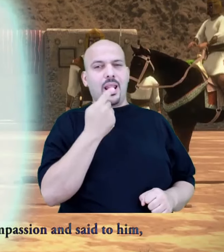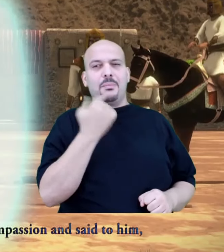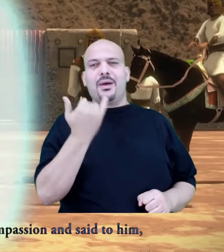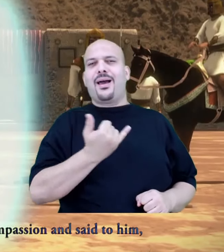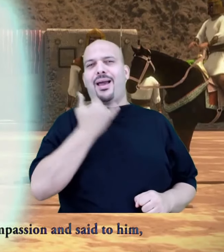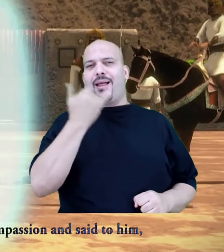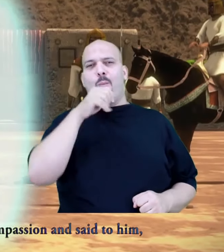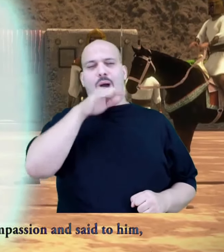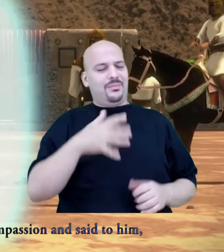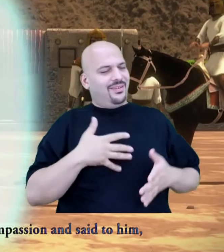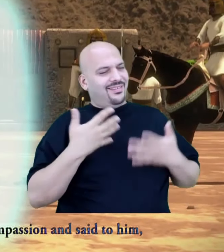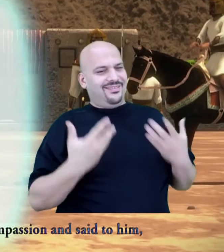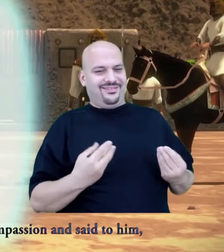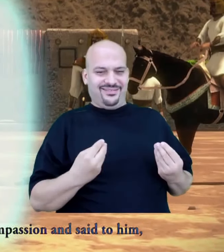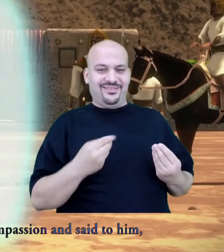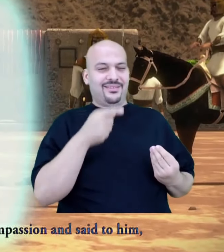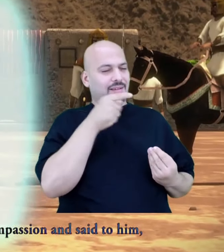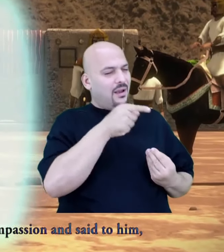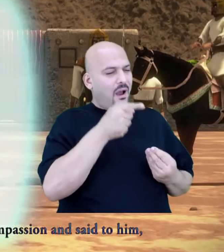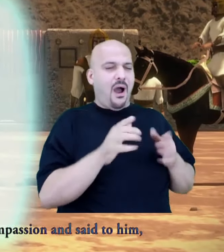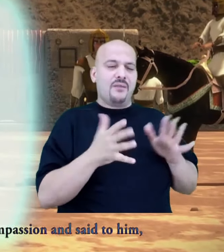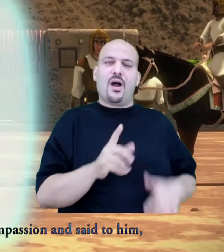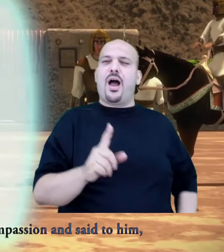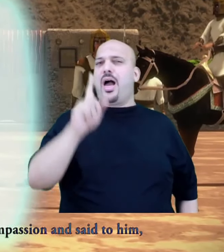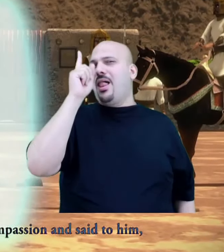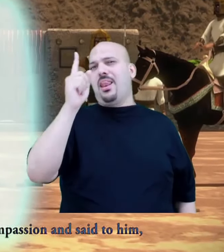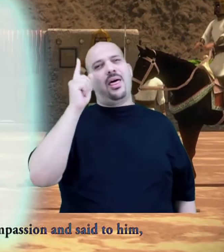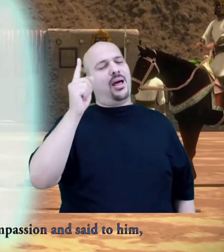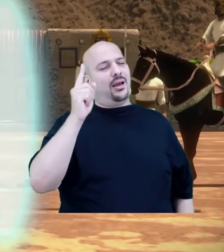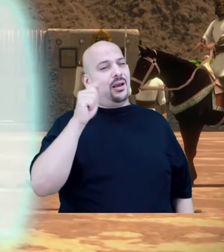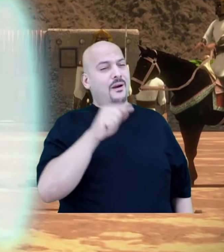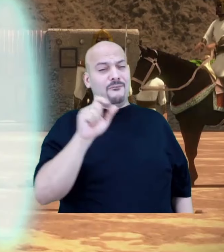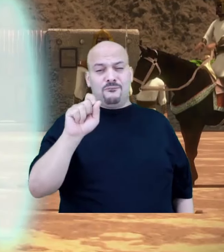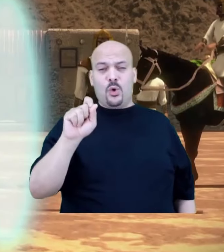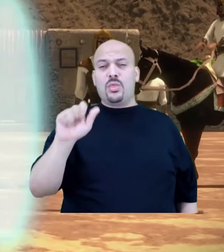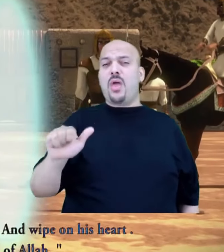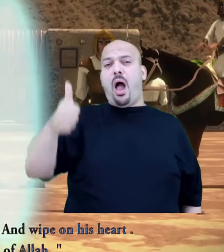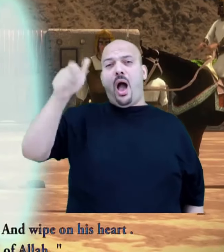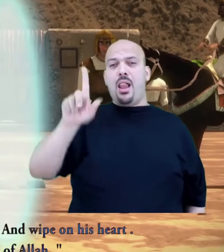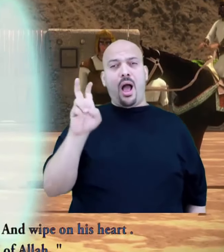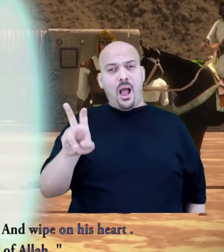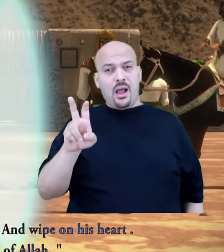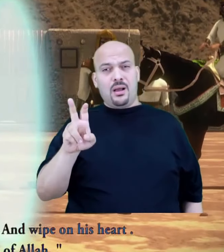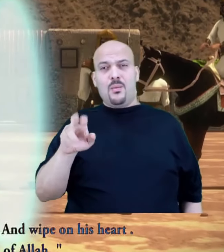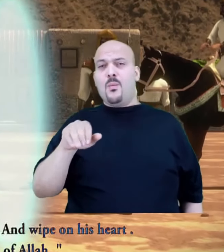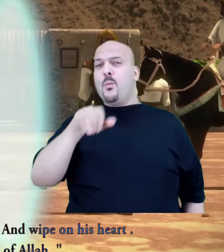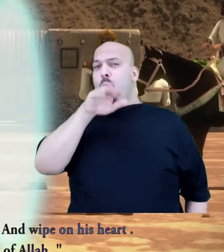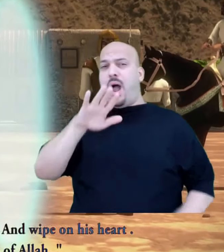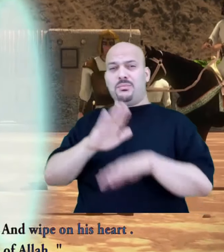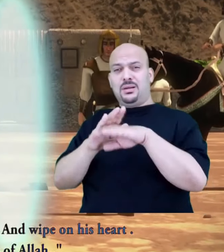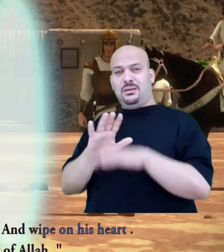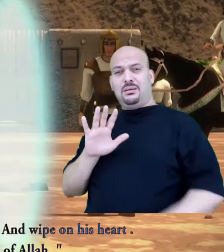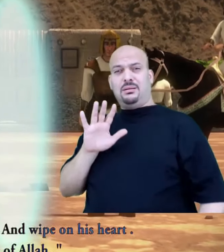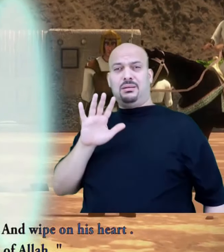ورفق وقال له: اتق الله يا فضالة. ثم رفع يده ووضعها